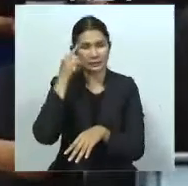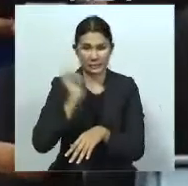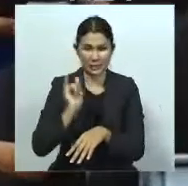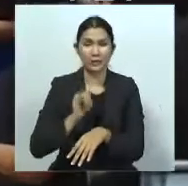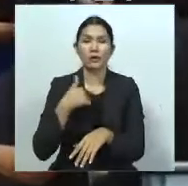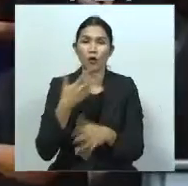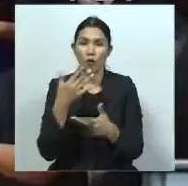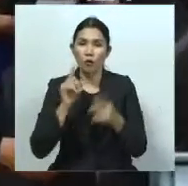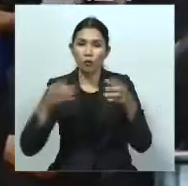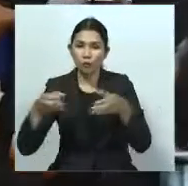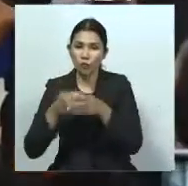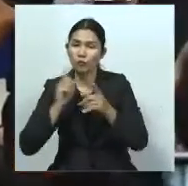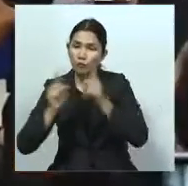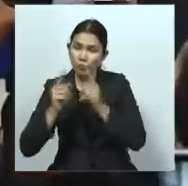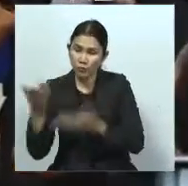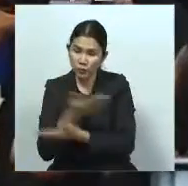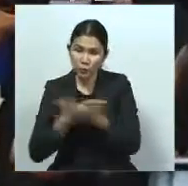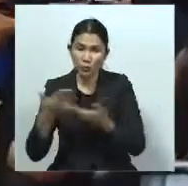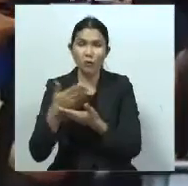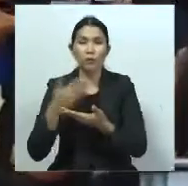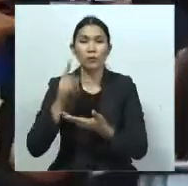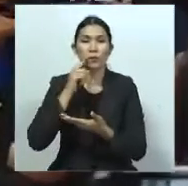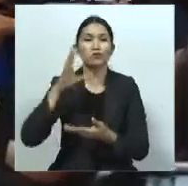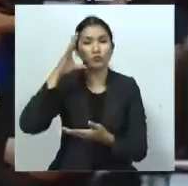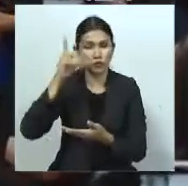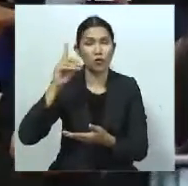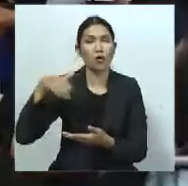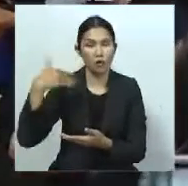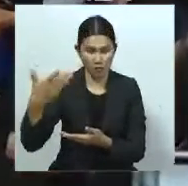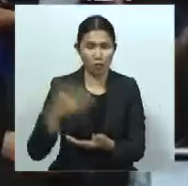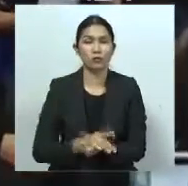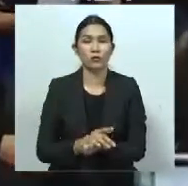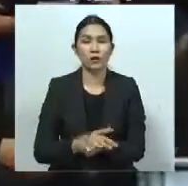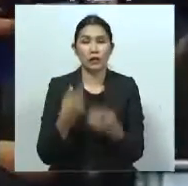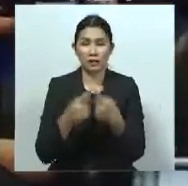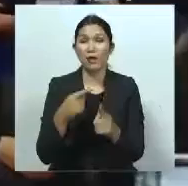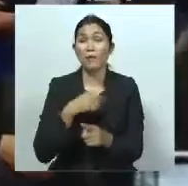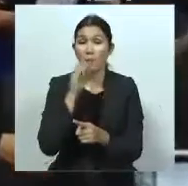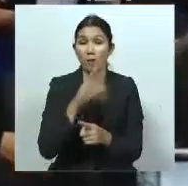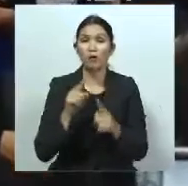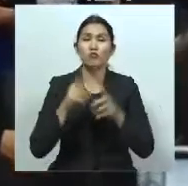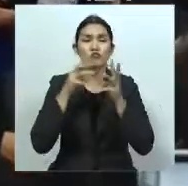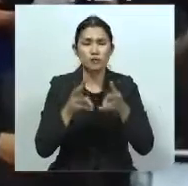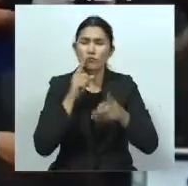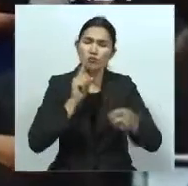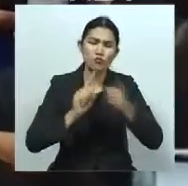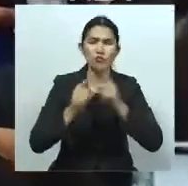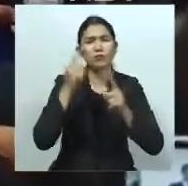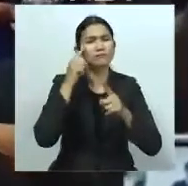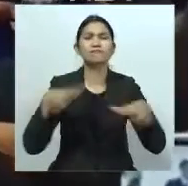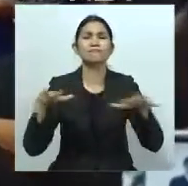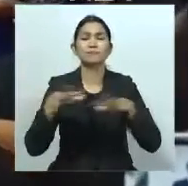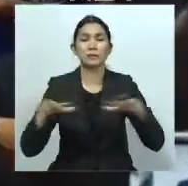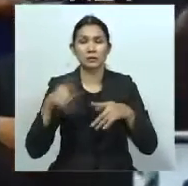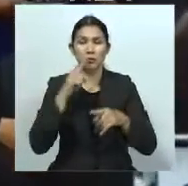ไม่ก็ขอไปหารือกับที่ประชุมคณะกรรมการบริหารพรรคในวันพรุ่งนี้ก่อนค่ะแต่ยืนยันว่าการพูดคุยนั้นเป็นไปอย่างสร้างสรร